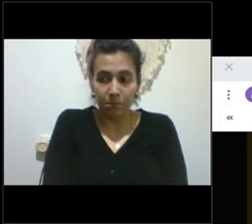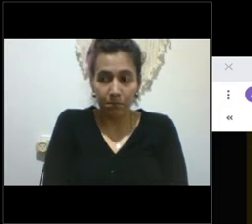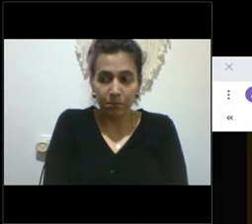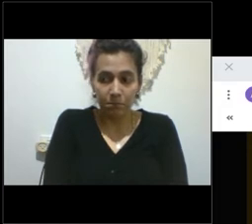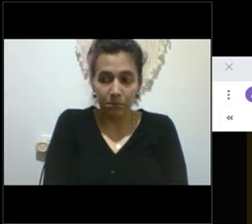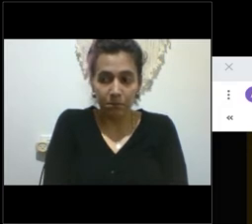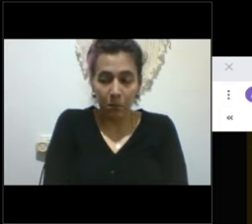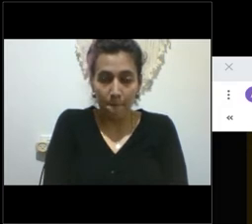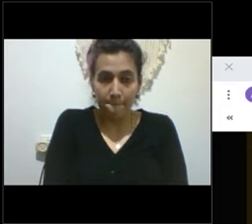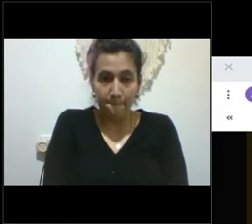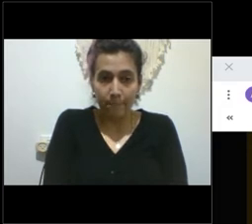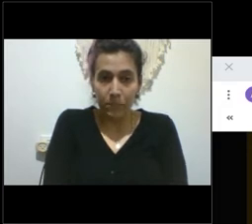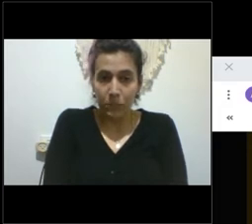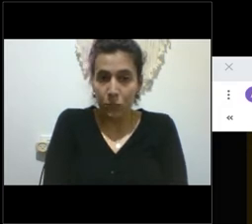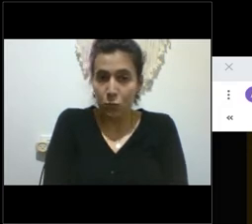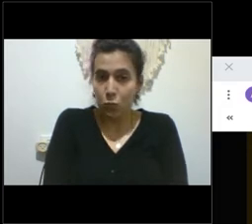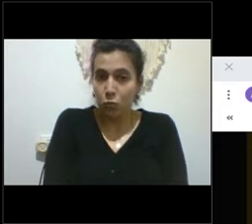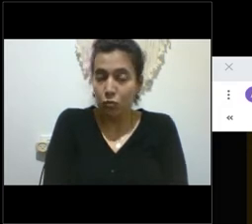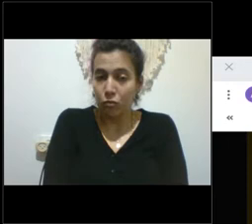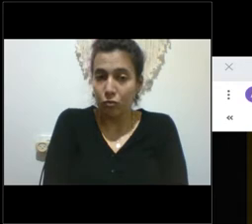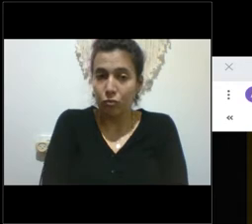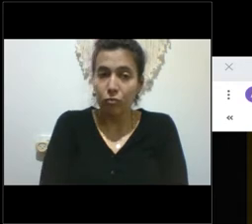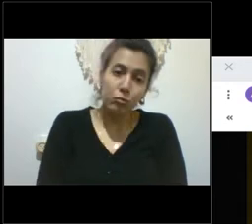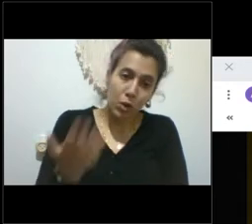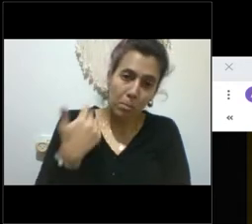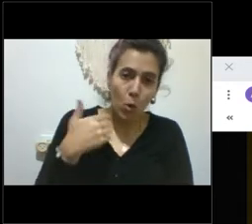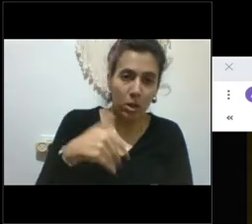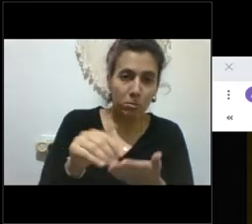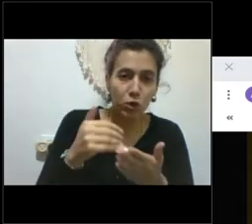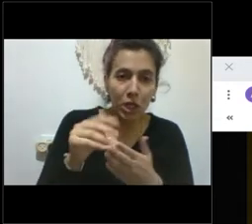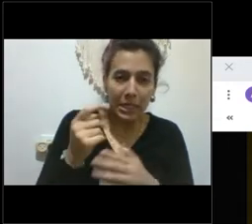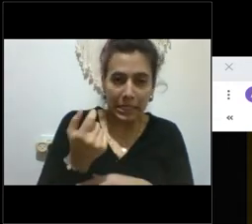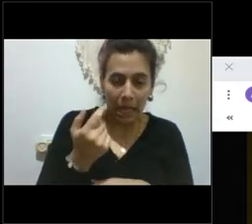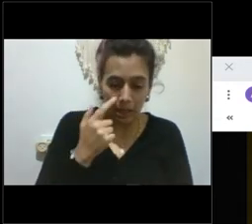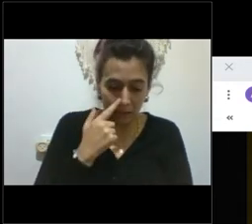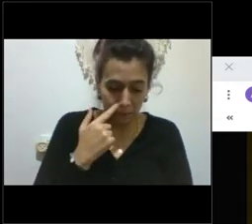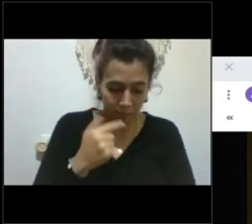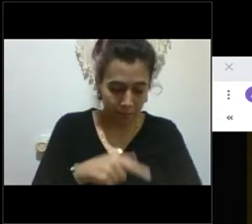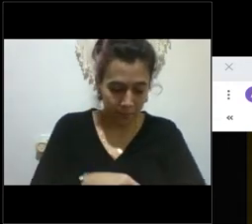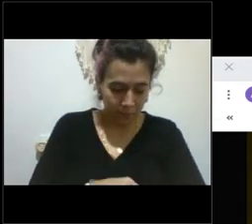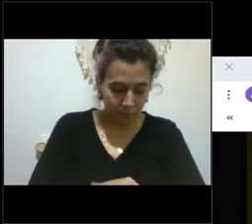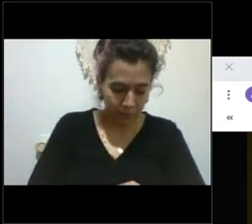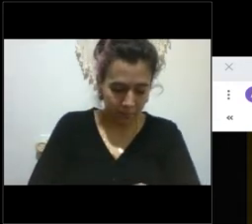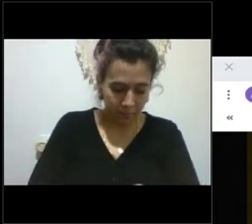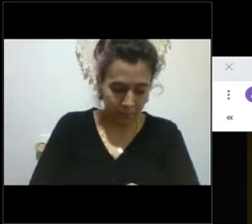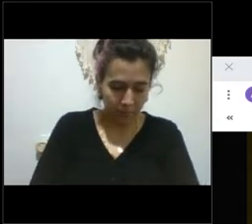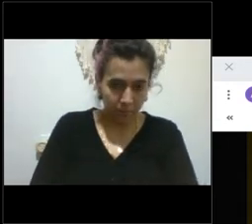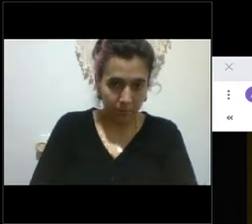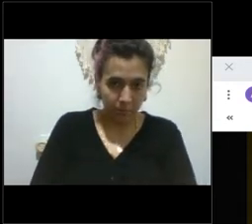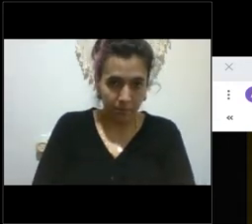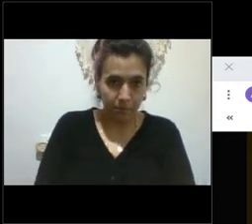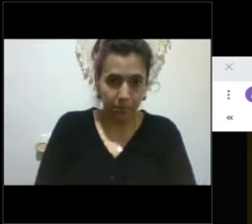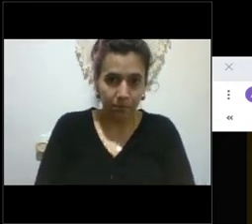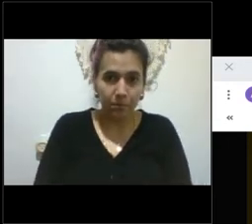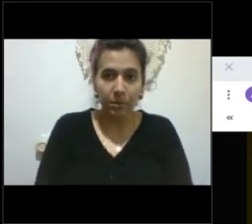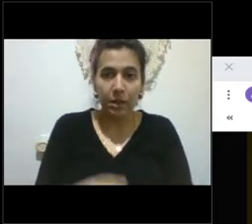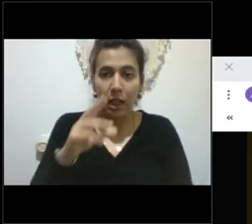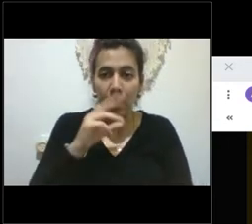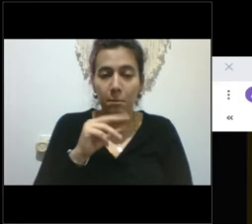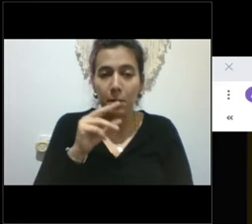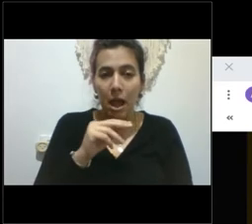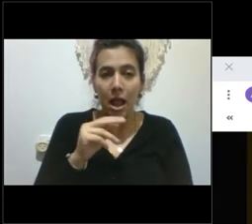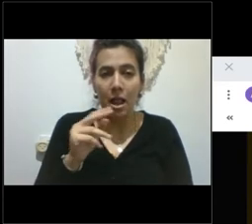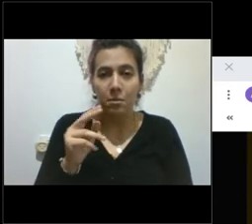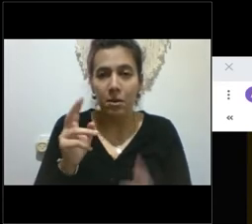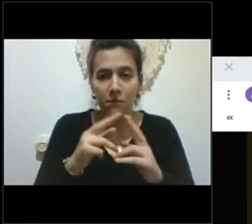אוקיי, אז בואו נמשיך קצת, נדבר על המפגשים החמישיים, איזה תמונות